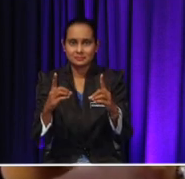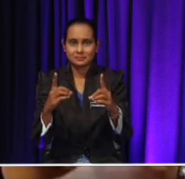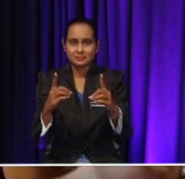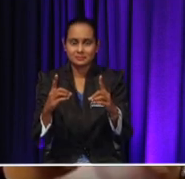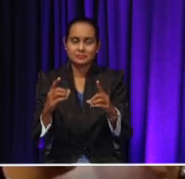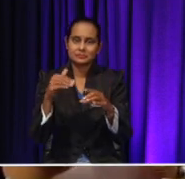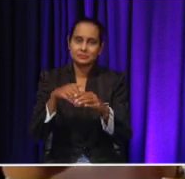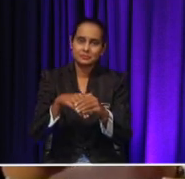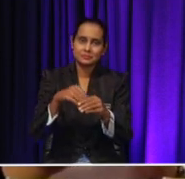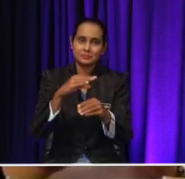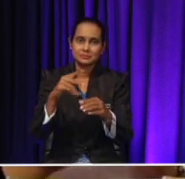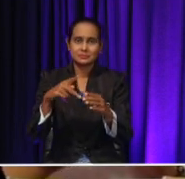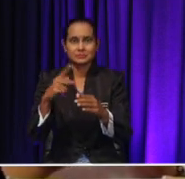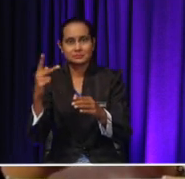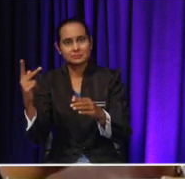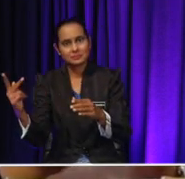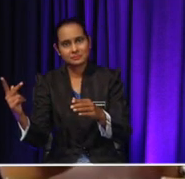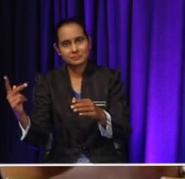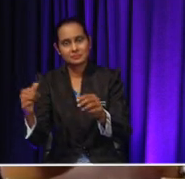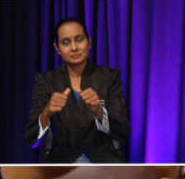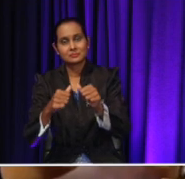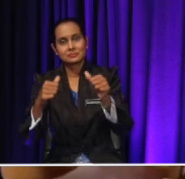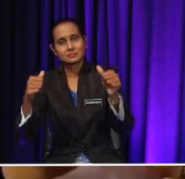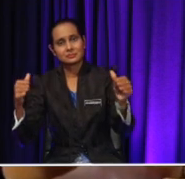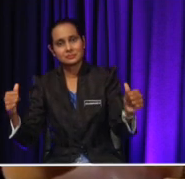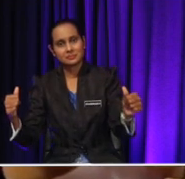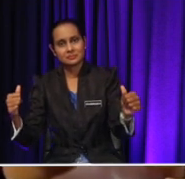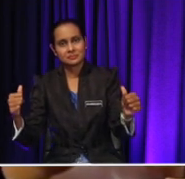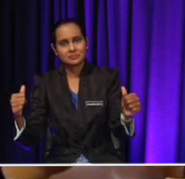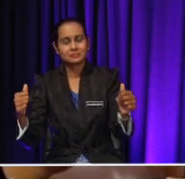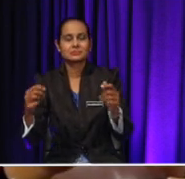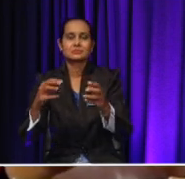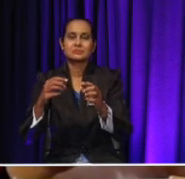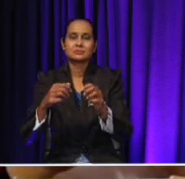tersirat menjauh segala musiman